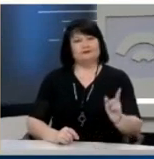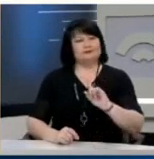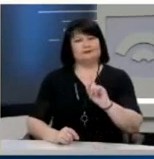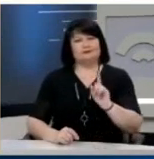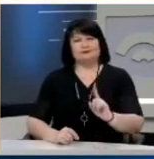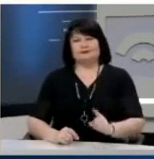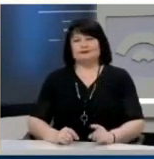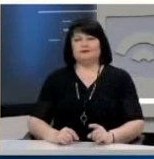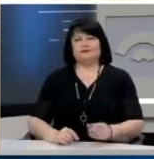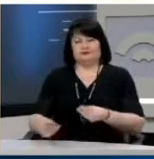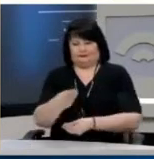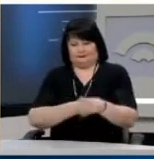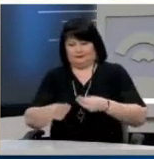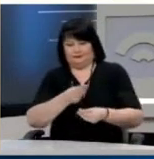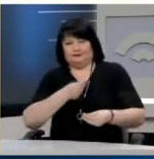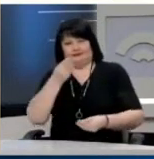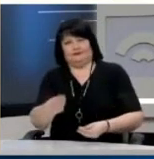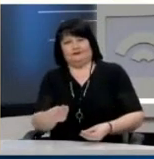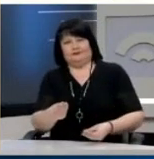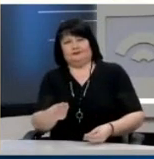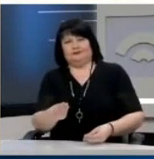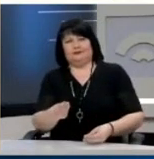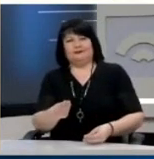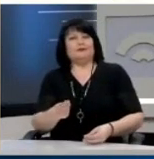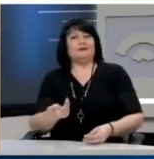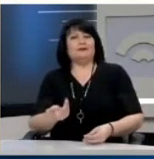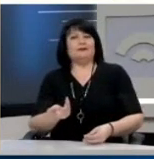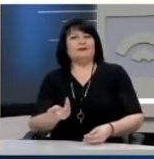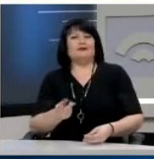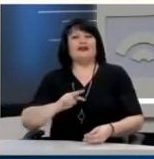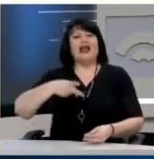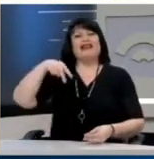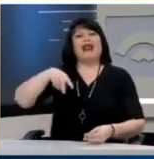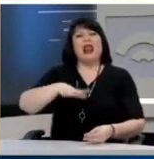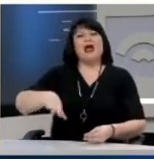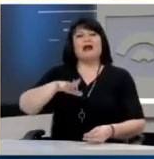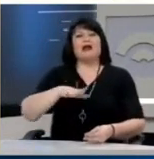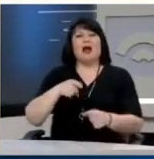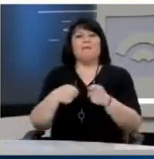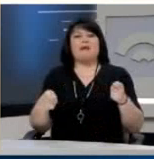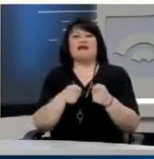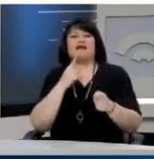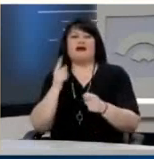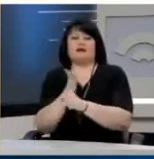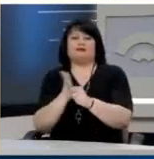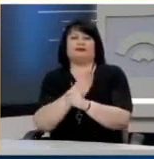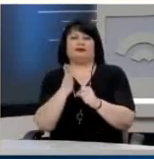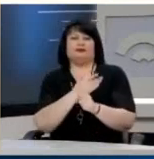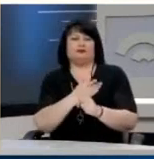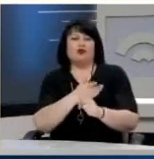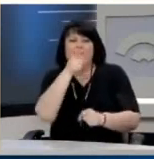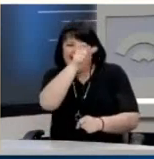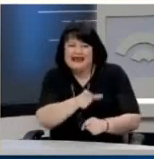θα δώσουμε ως αντάλλαγμα για να πέσουν τα πλεονάσματα αντιλαϊκά μέτρα κοινωνικής καταστροφής, όπως αυτά τα οποία κρύβεται από τον ελληνικό